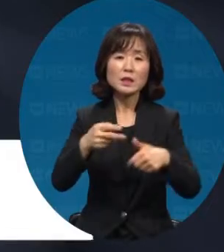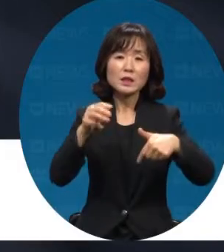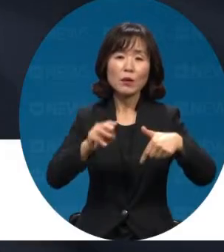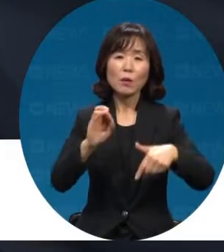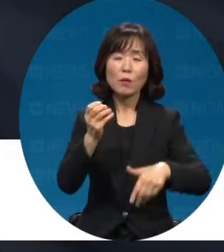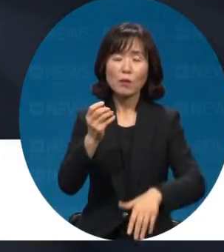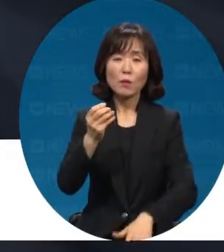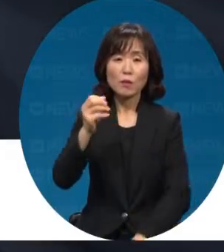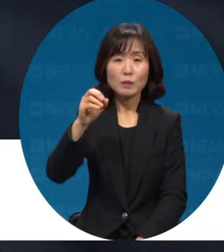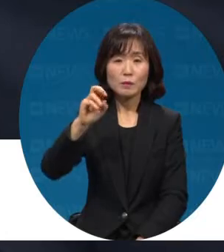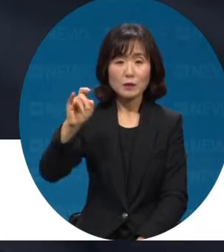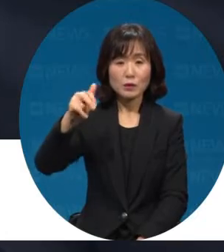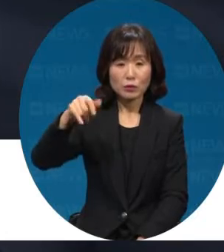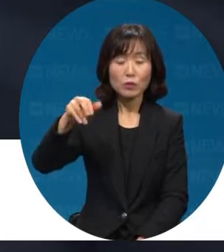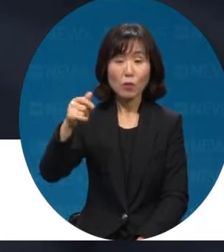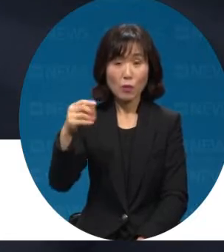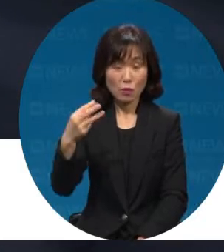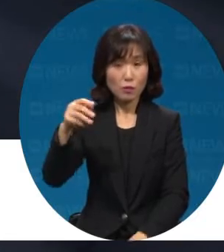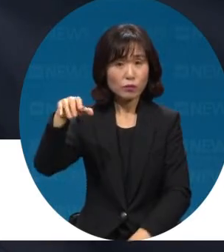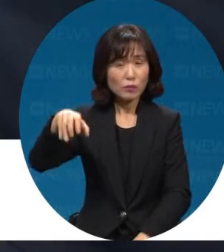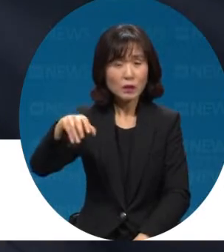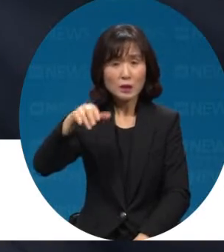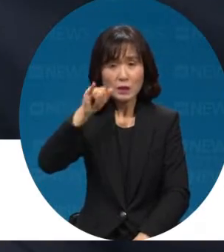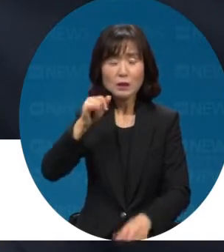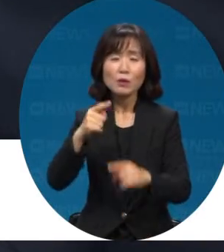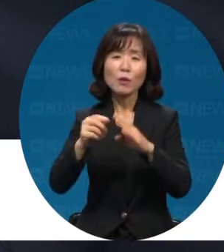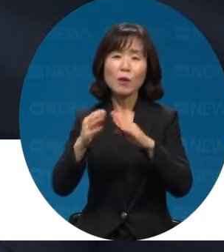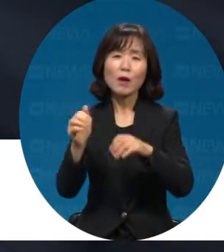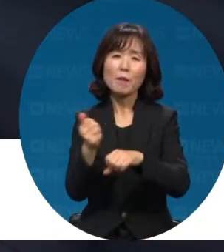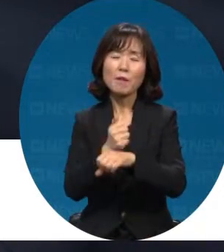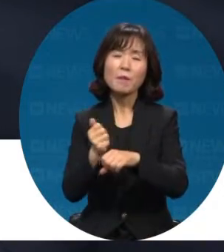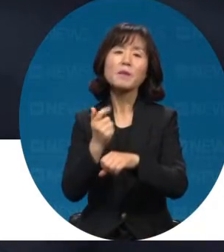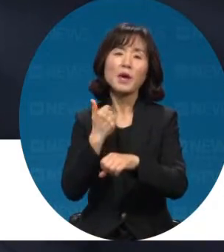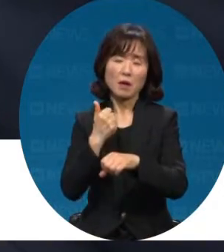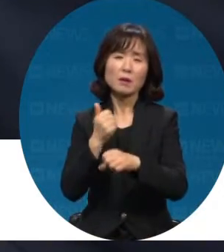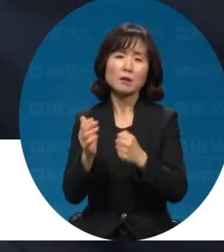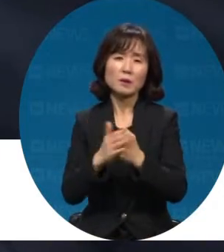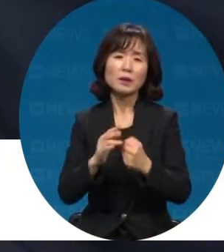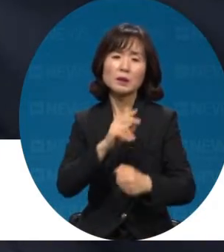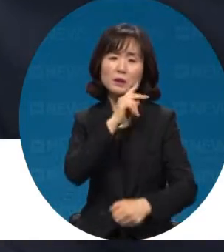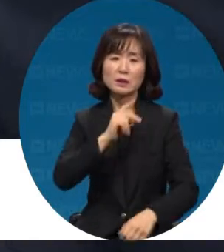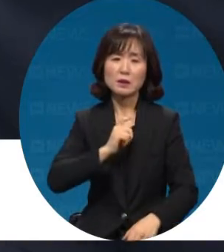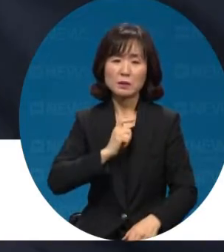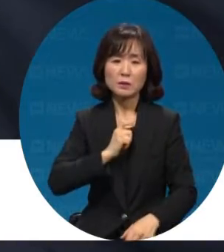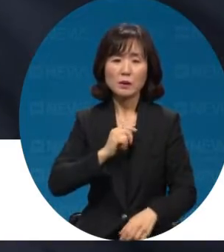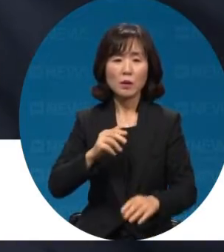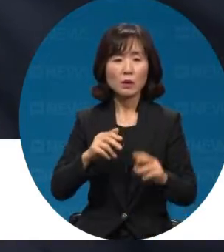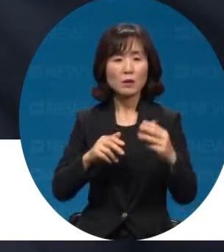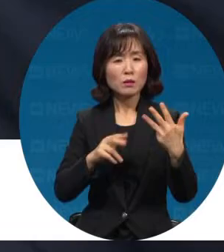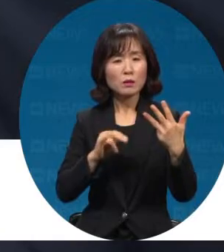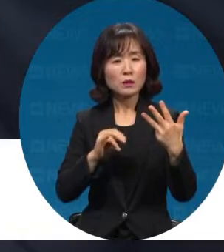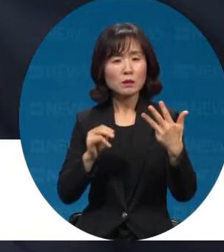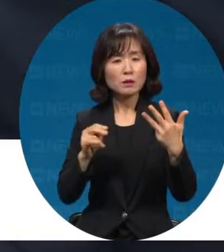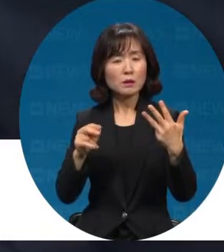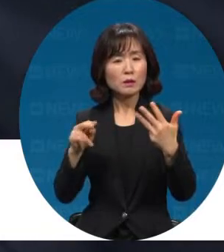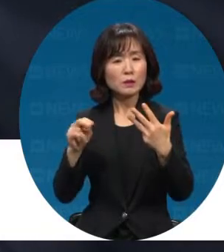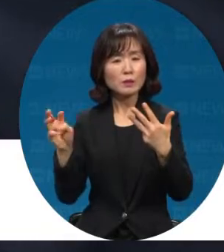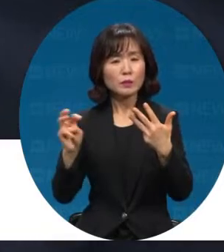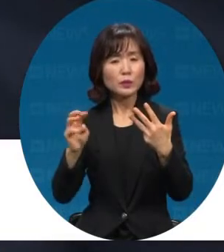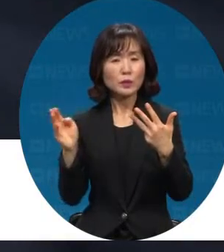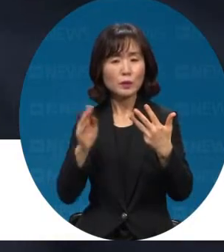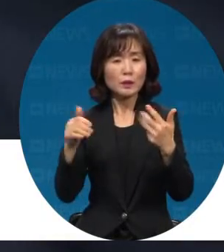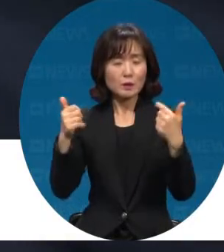8시 나 8시 반쯤에 매일 왔다 갔다 했는데 신습한자 있다고 해서 올해도 가기가 좀 조심스럽게 하더라고요